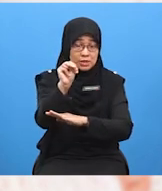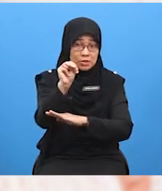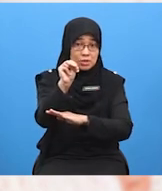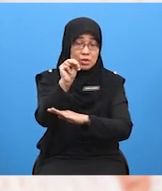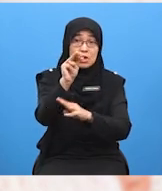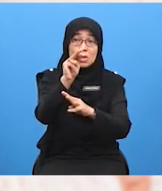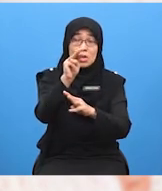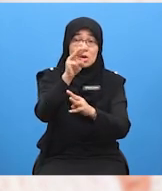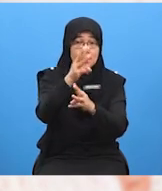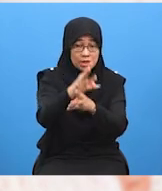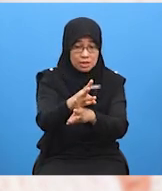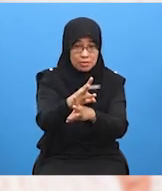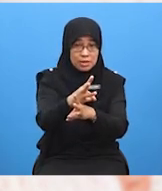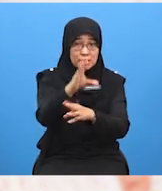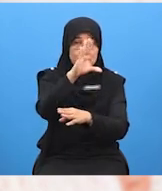pemproses.